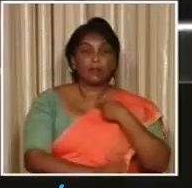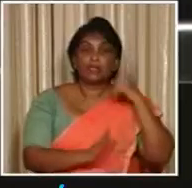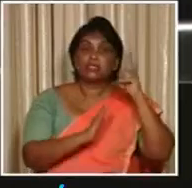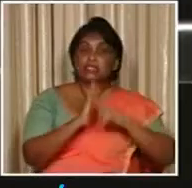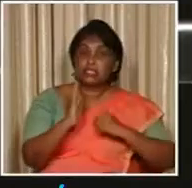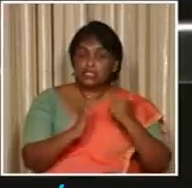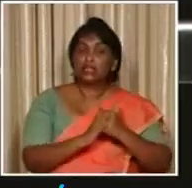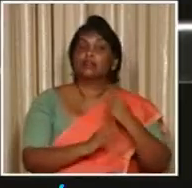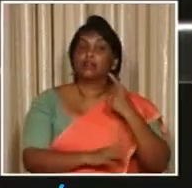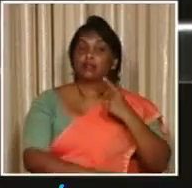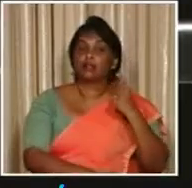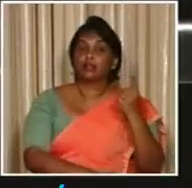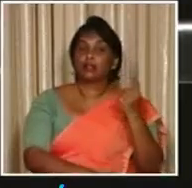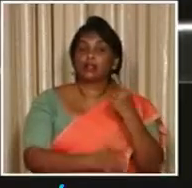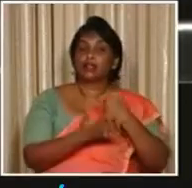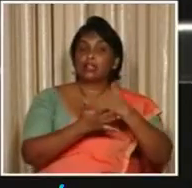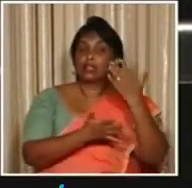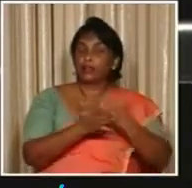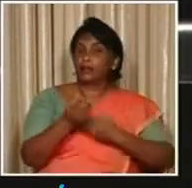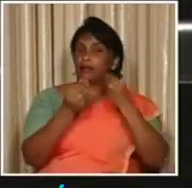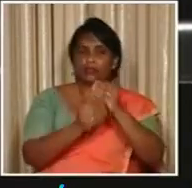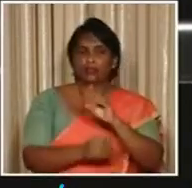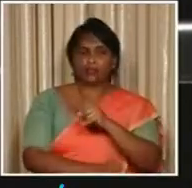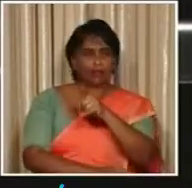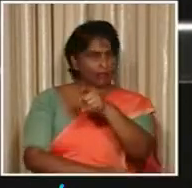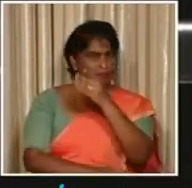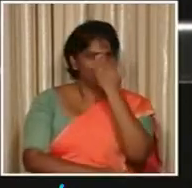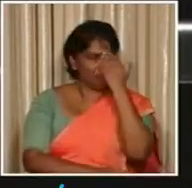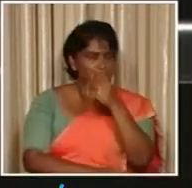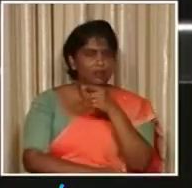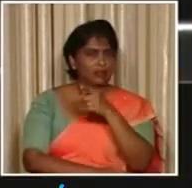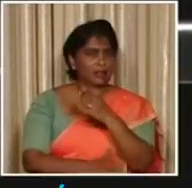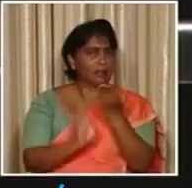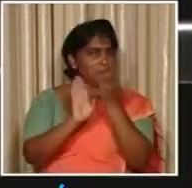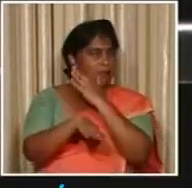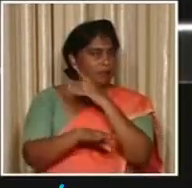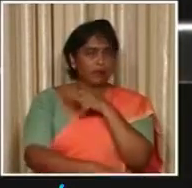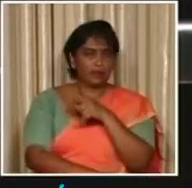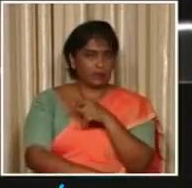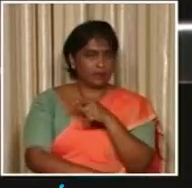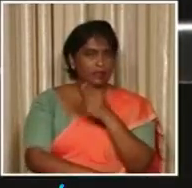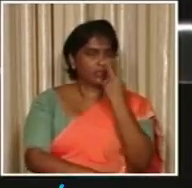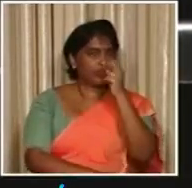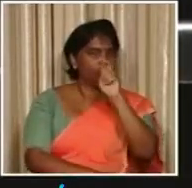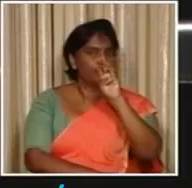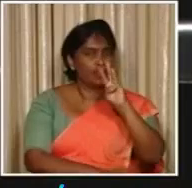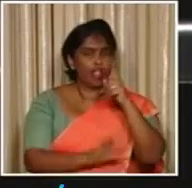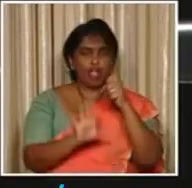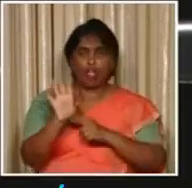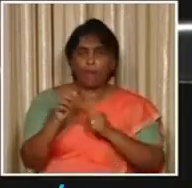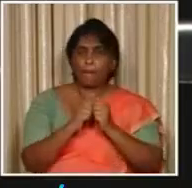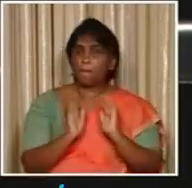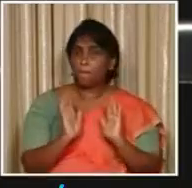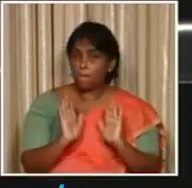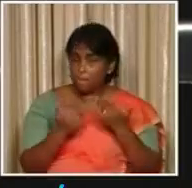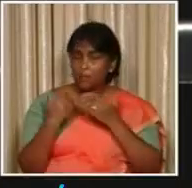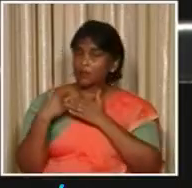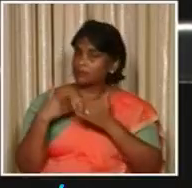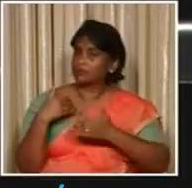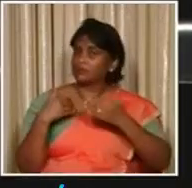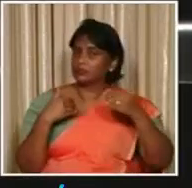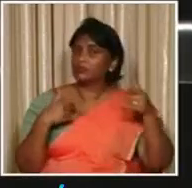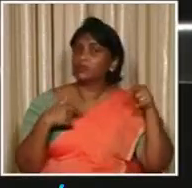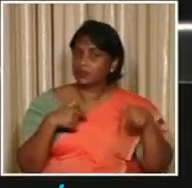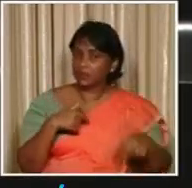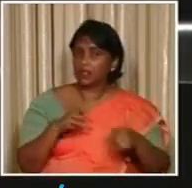මාසෙකට දෙන්නගම report එක ඇවිල්ලා ඉවරයි කරුණාකර මේ ඔබතුමා පහුගිය දවස්වල 2023 අවුරුද්ද ආරම්භ වෙච්ච අවස්ථාවේ ඉඳලා